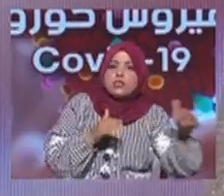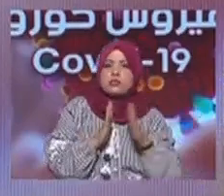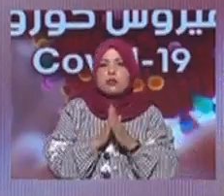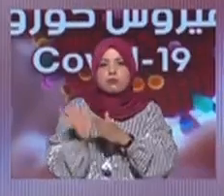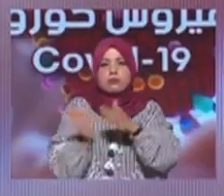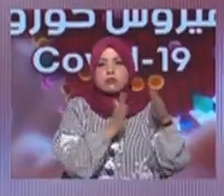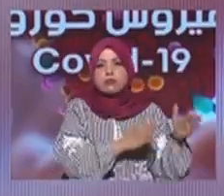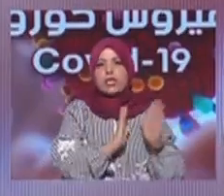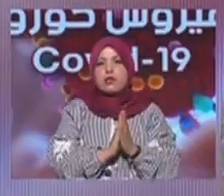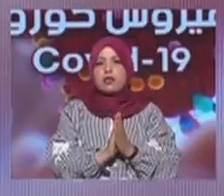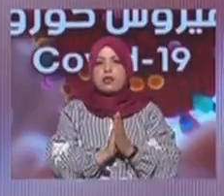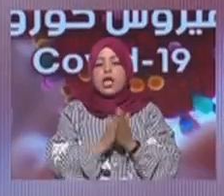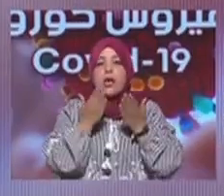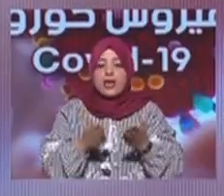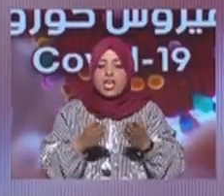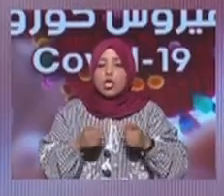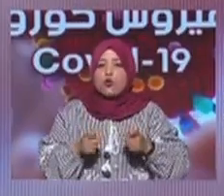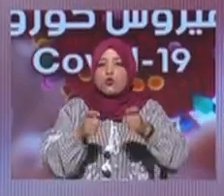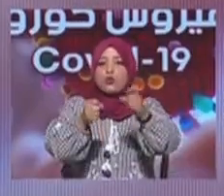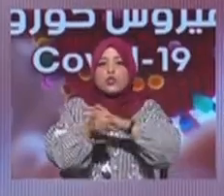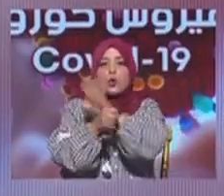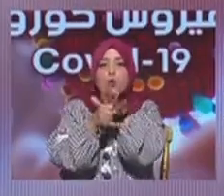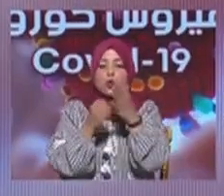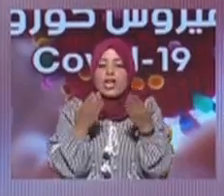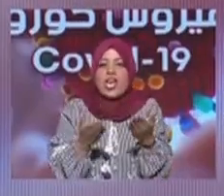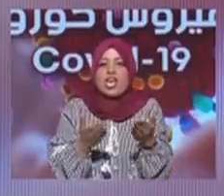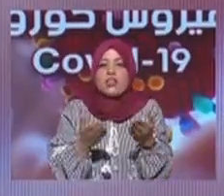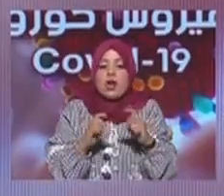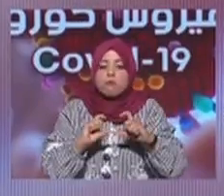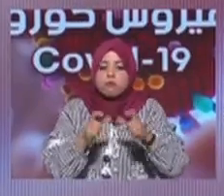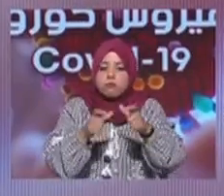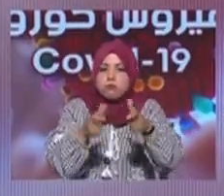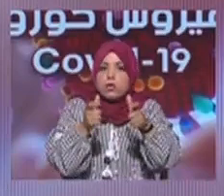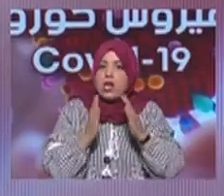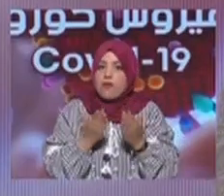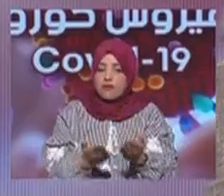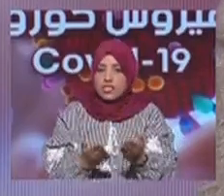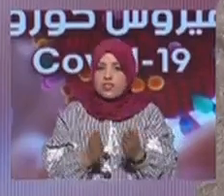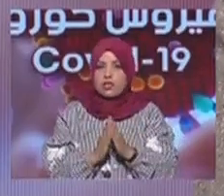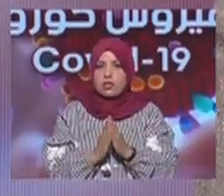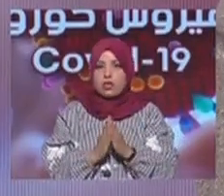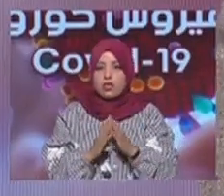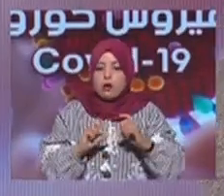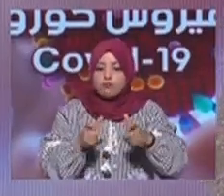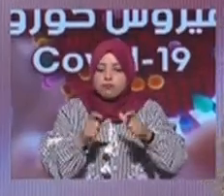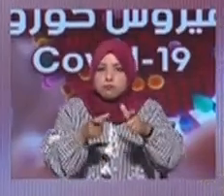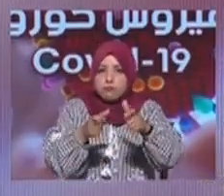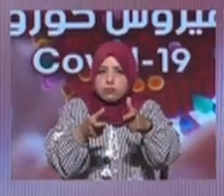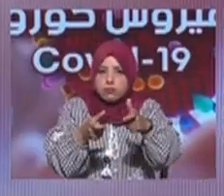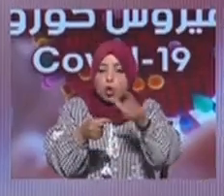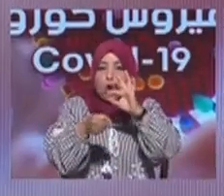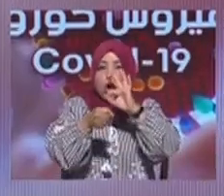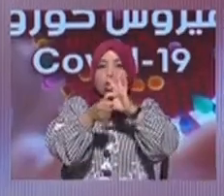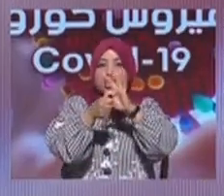يعطينا في مفاجآت. من بين مفاجآت الفيروس هذايا اللي هو يعدي في فترة الحضانة، اللي هو يعدي عند الأشخاص اللي